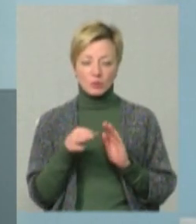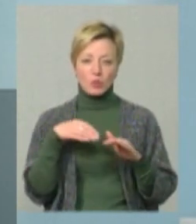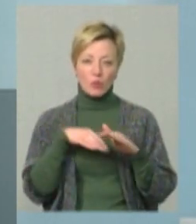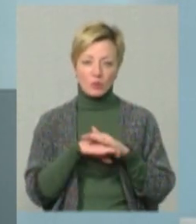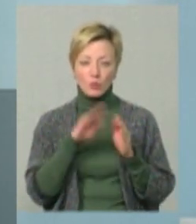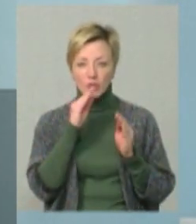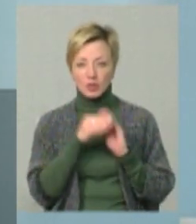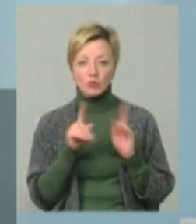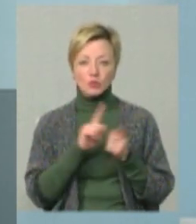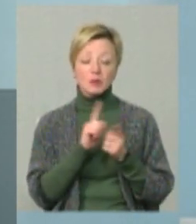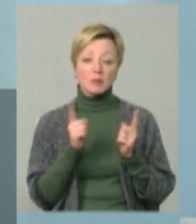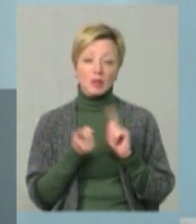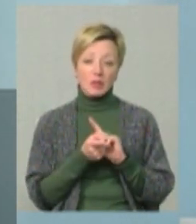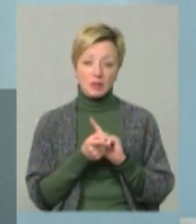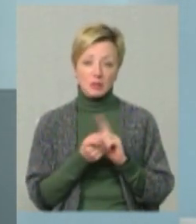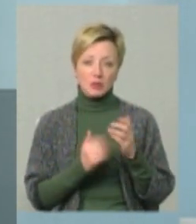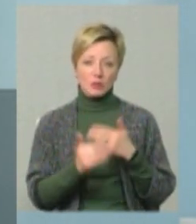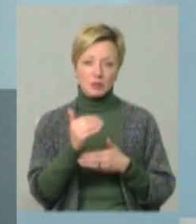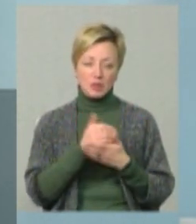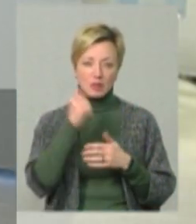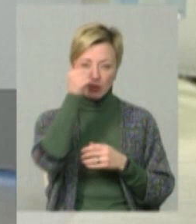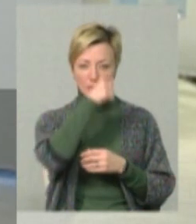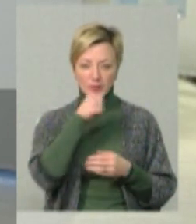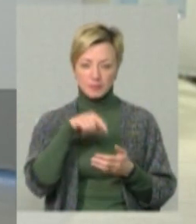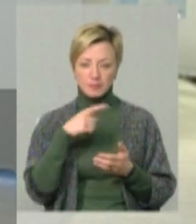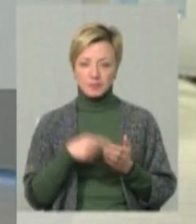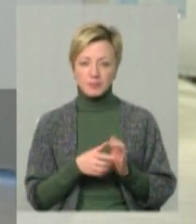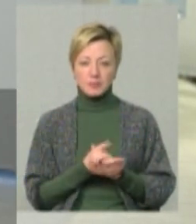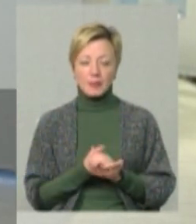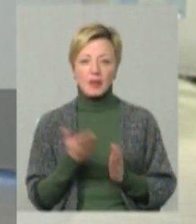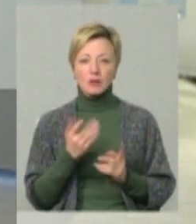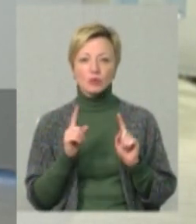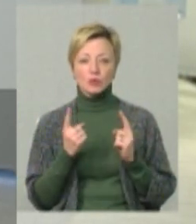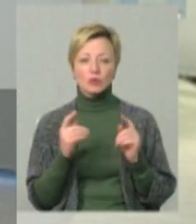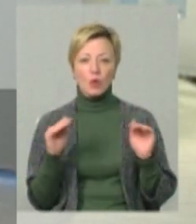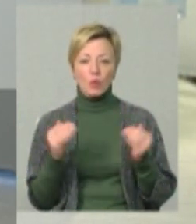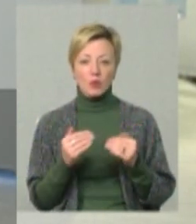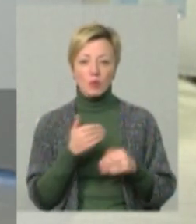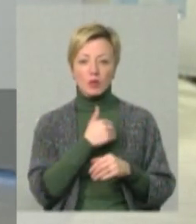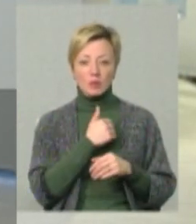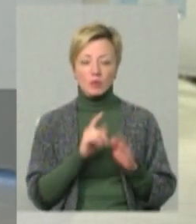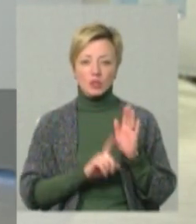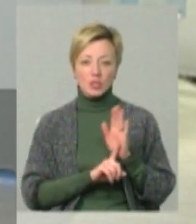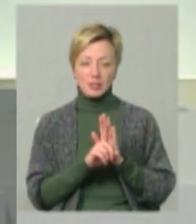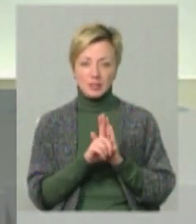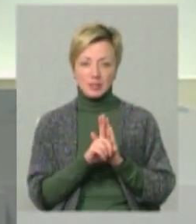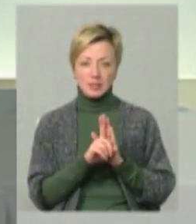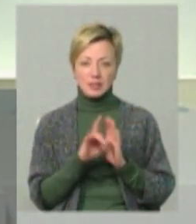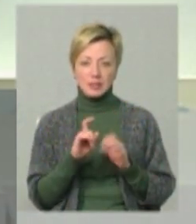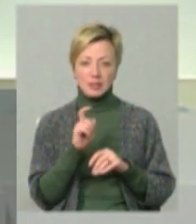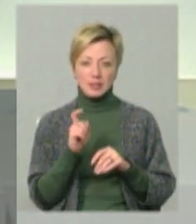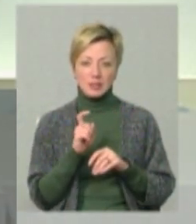зі сховищами і укриттями, що змінилося от за останні роки в цьому плані? Якщо дуже коротко, то я би хотів почати з